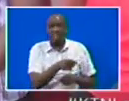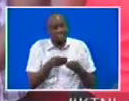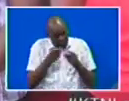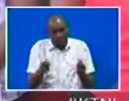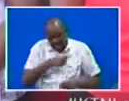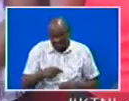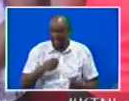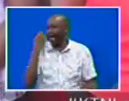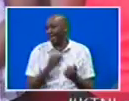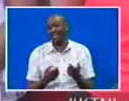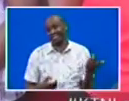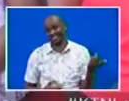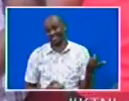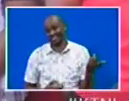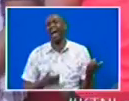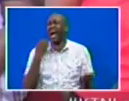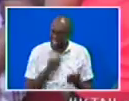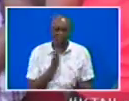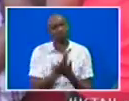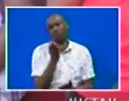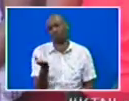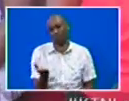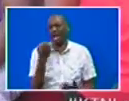ngumu. Itakuwa ngumu.